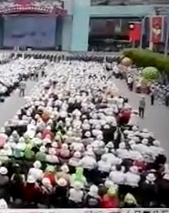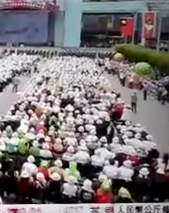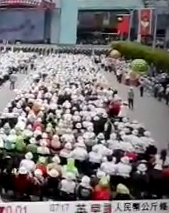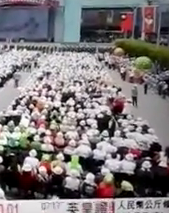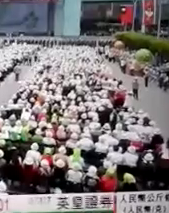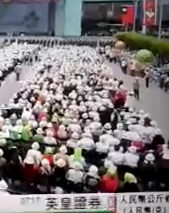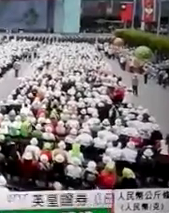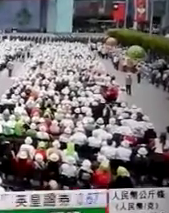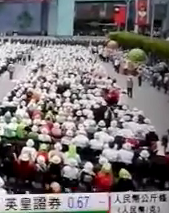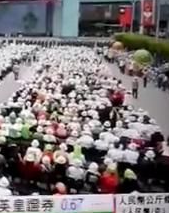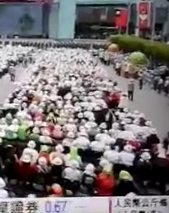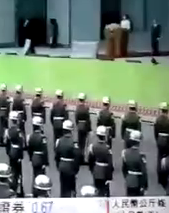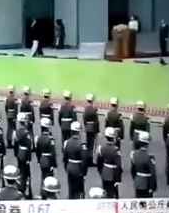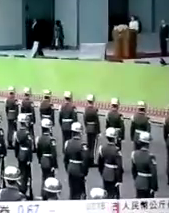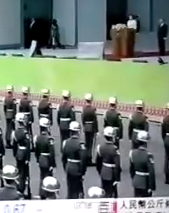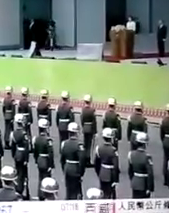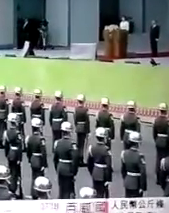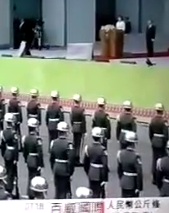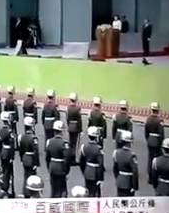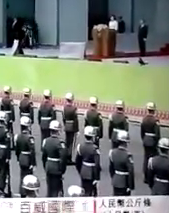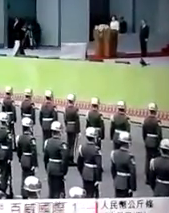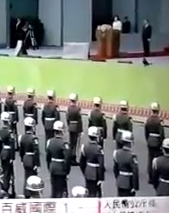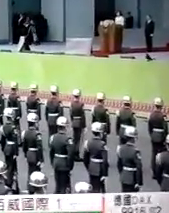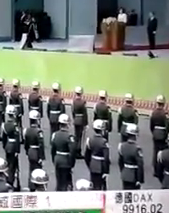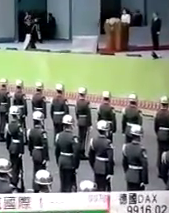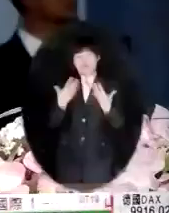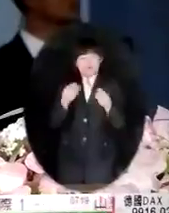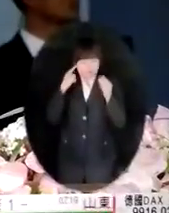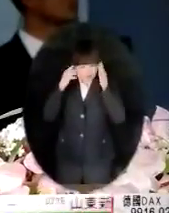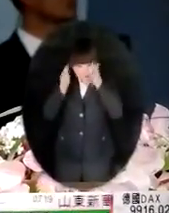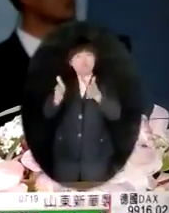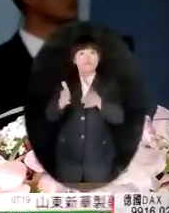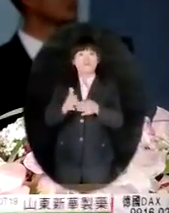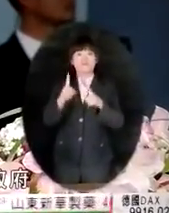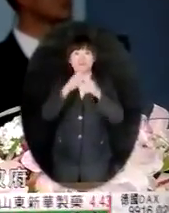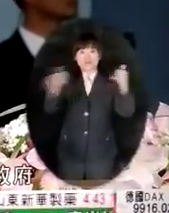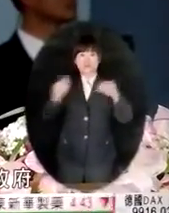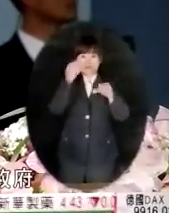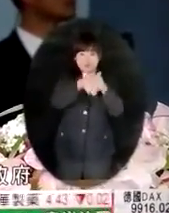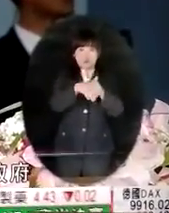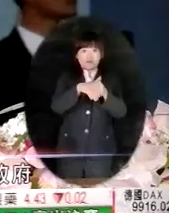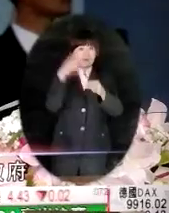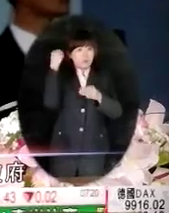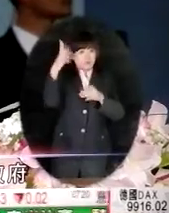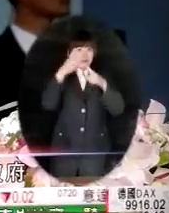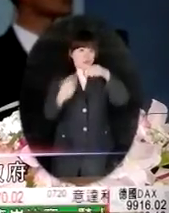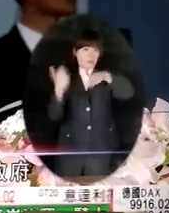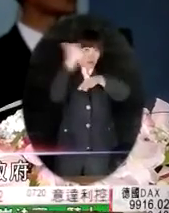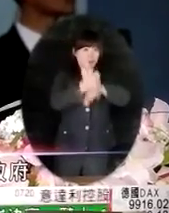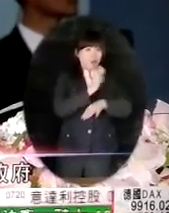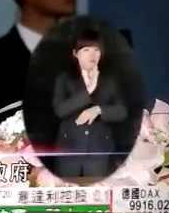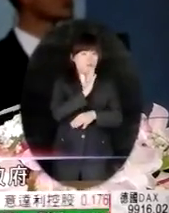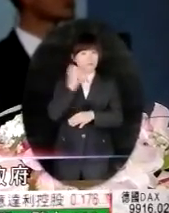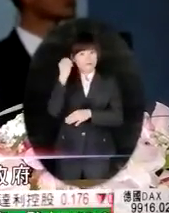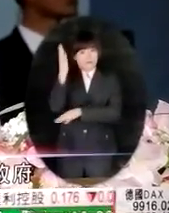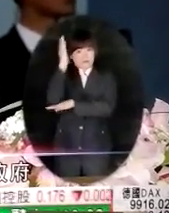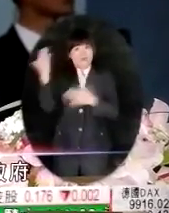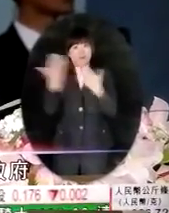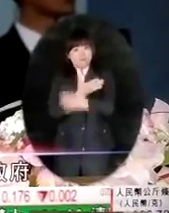蔡英文在就职演说里面表明改革的决心。 人民选择了新总统、新政